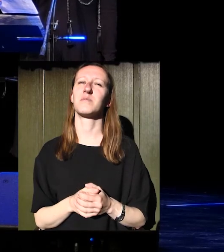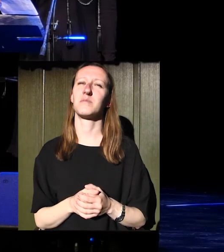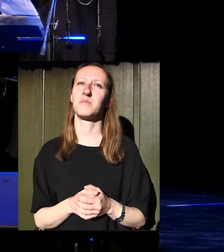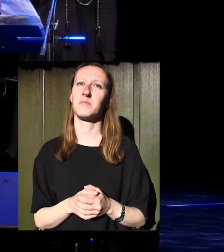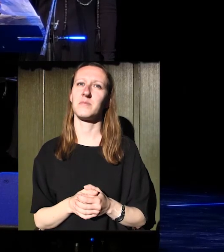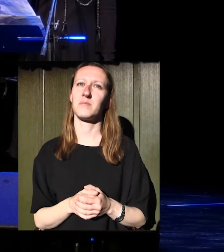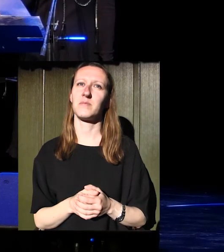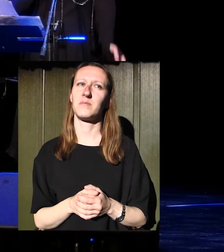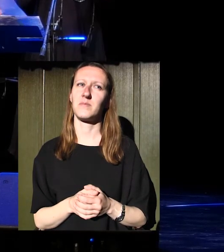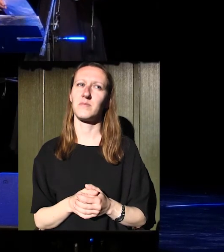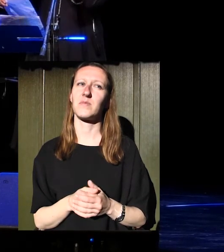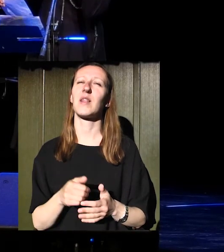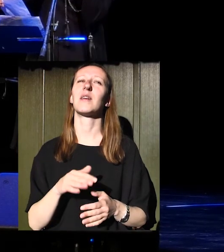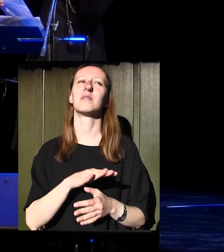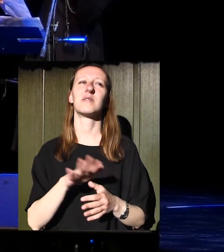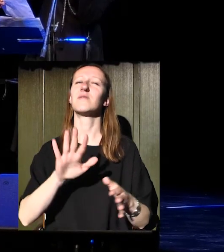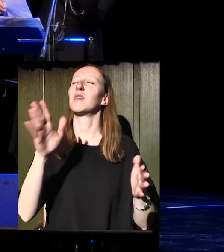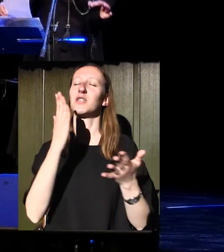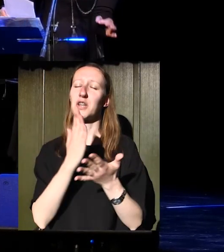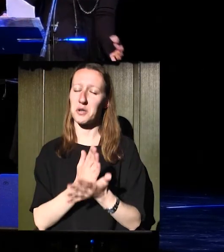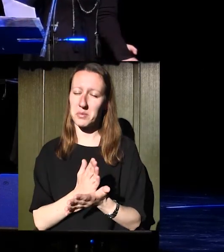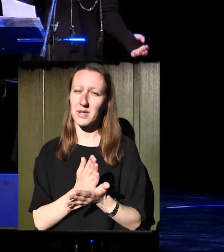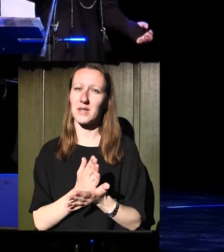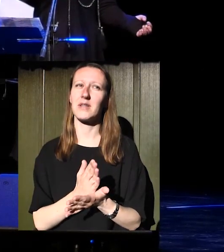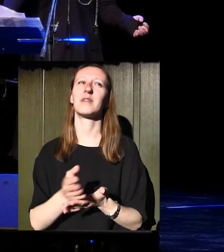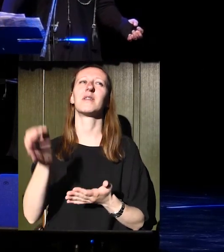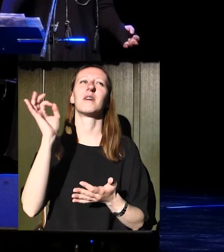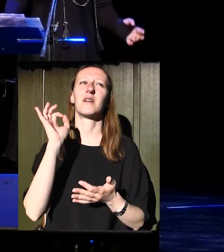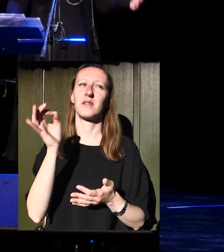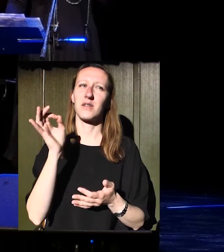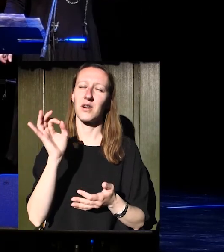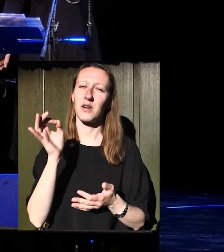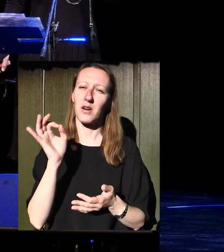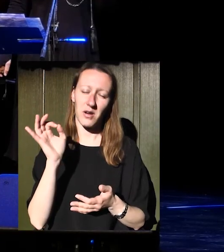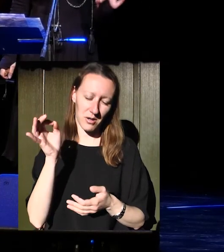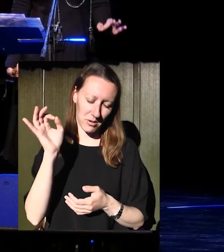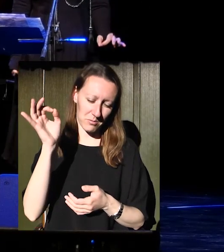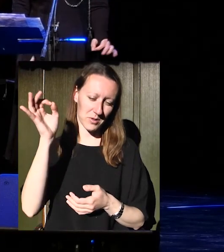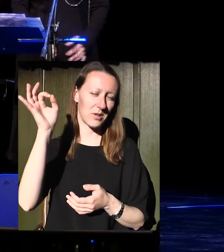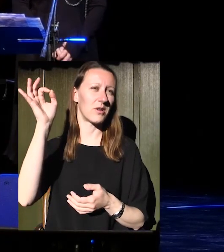se će bit dobro.